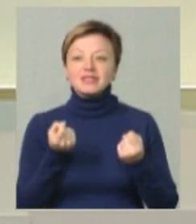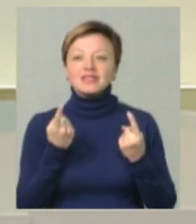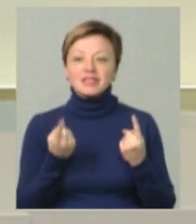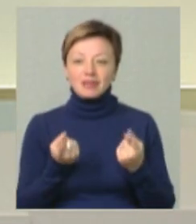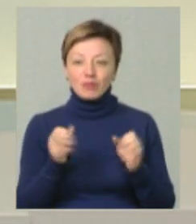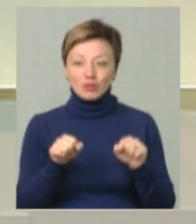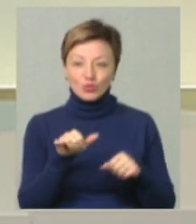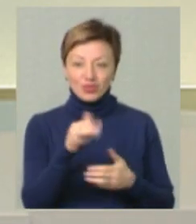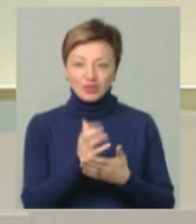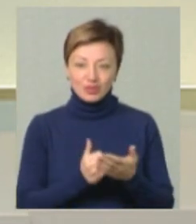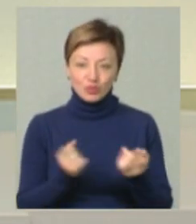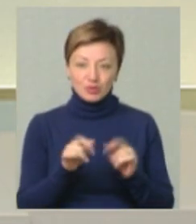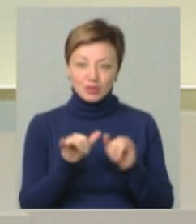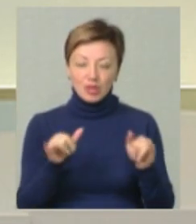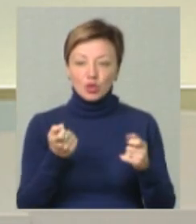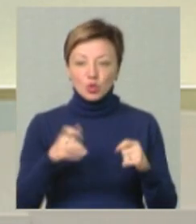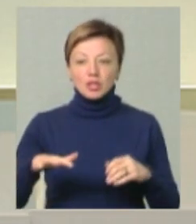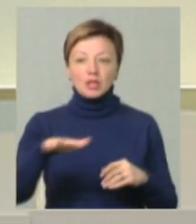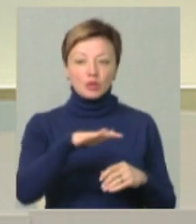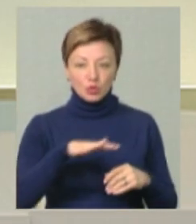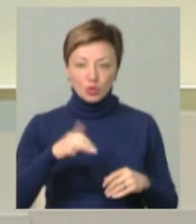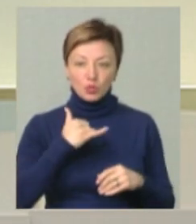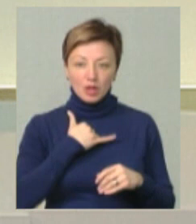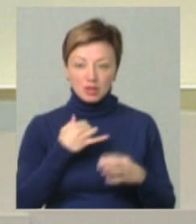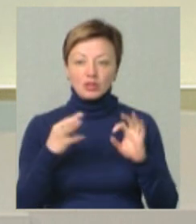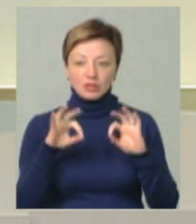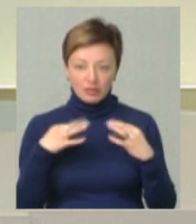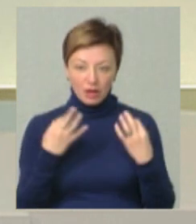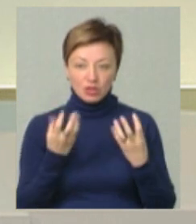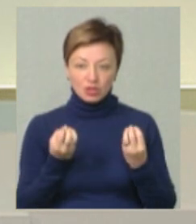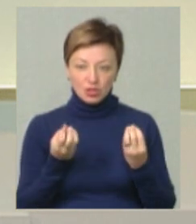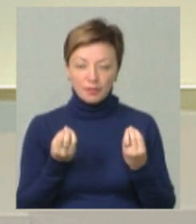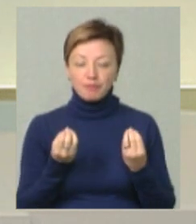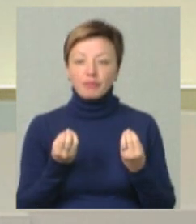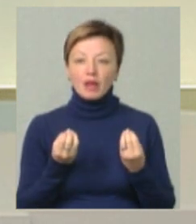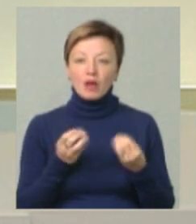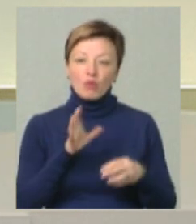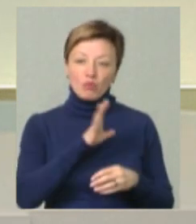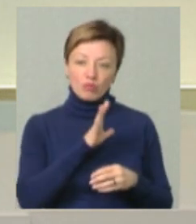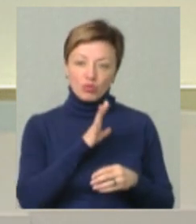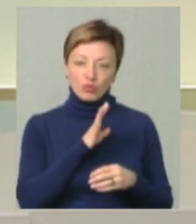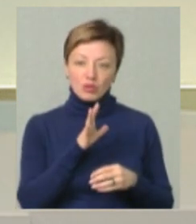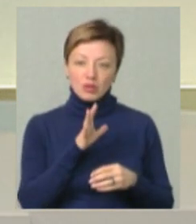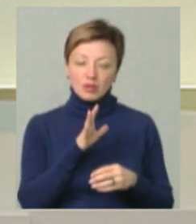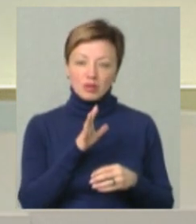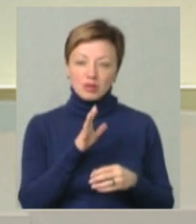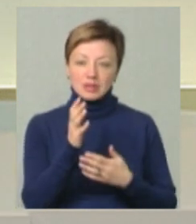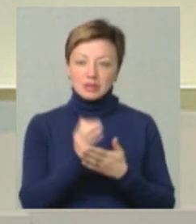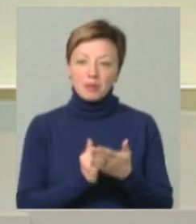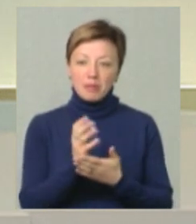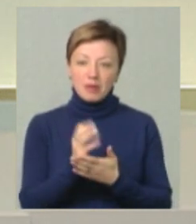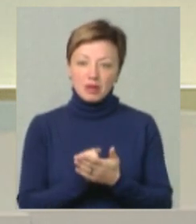ті можливості і ресурси, щоб трошки розширити? Територія нас дозволяє ще. Ну і були там невеликий